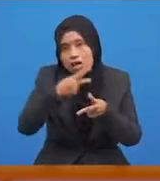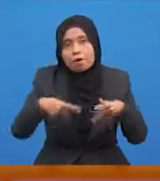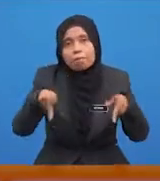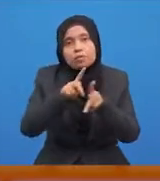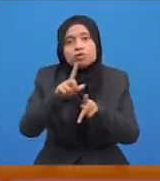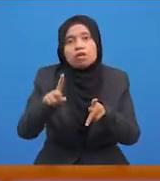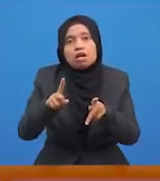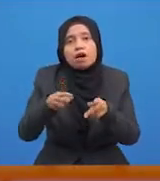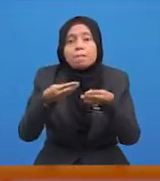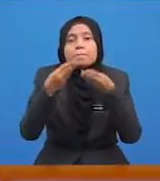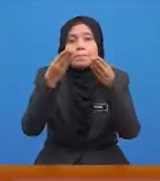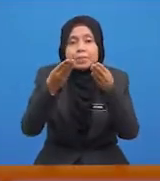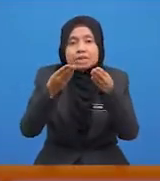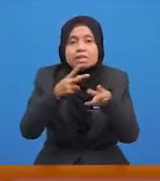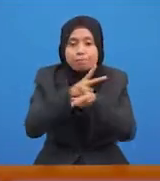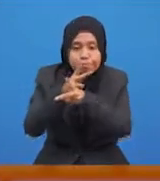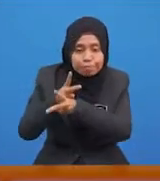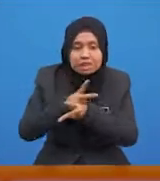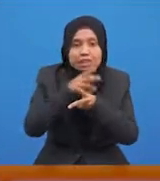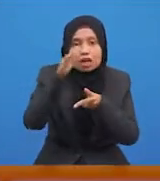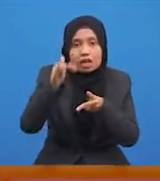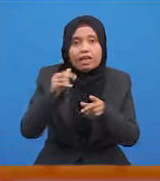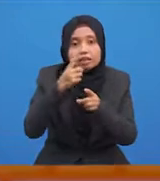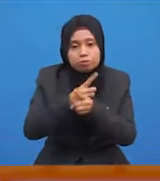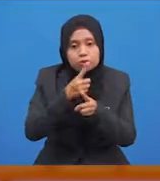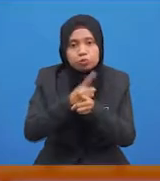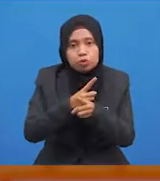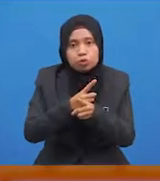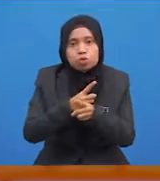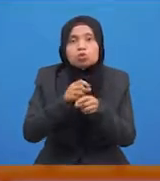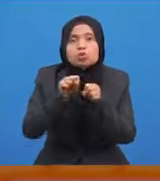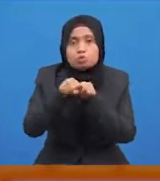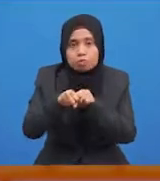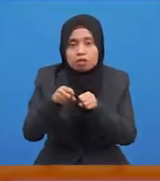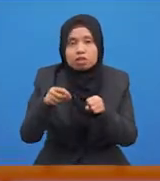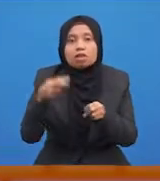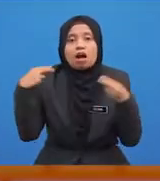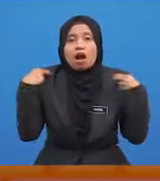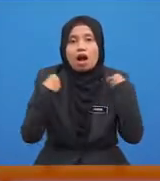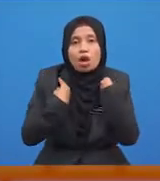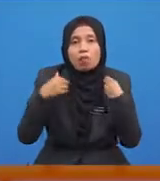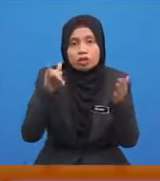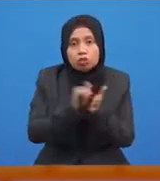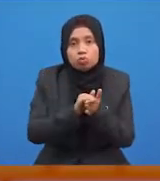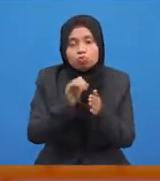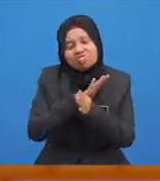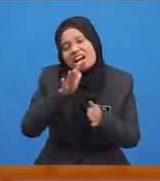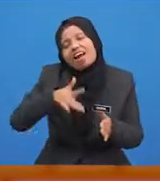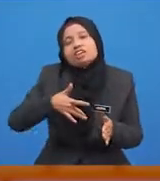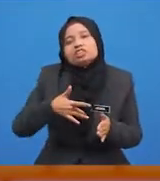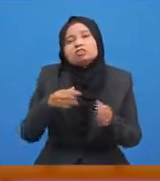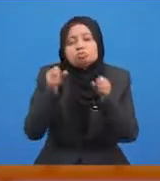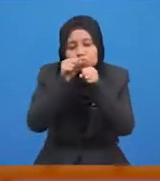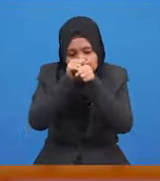perlulah memberikan perhatian yang sepenuhnya agar haiwan tersebut tidak berasa